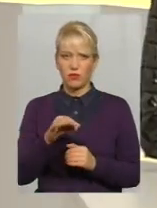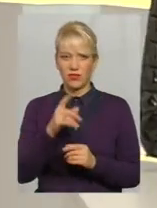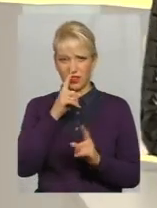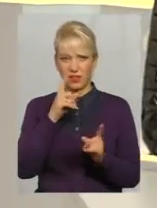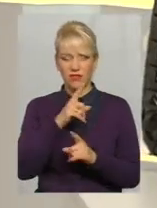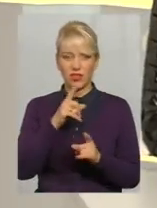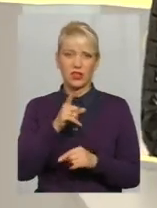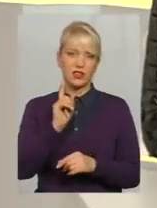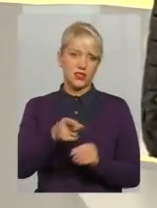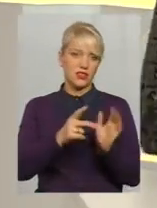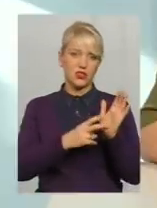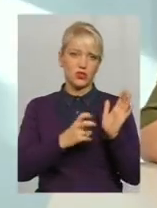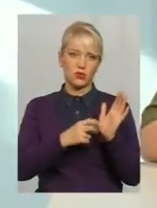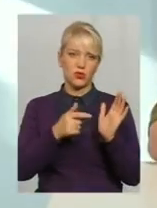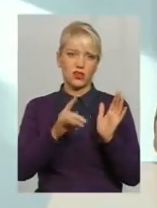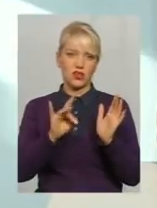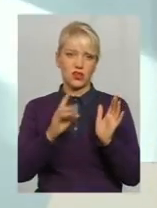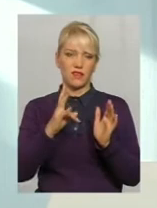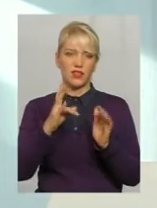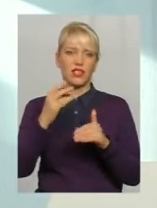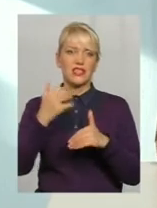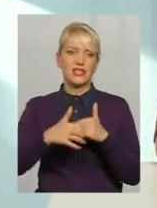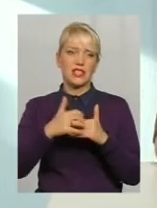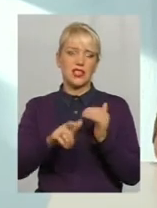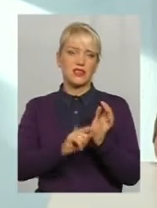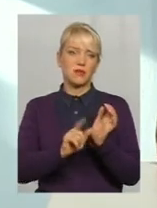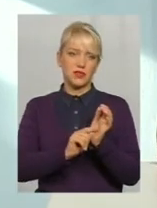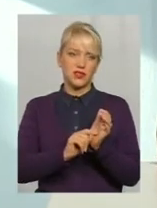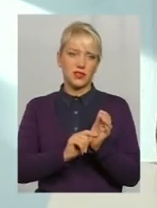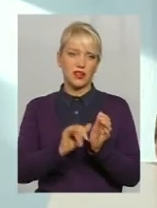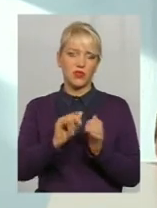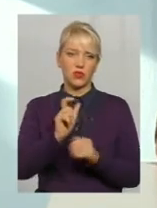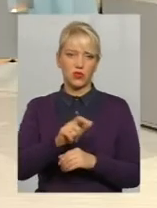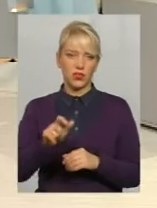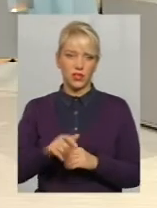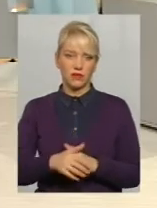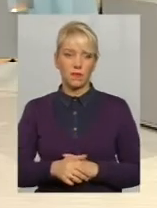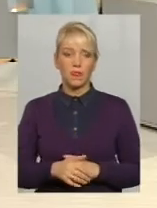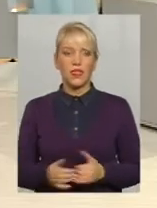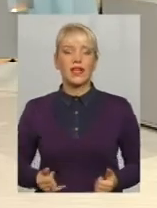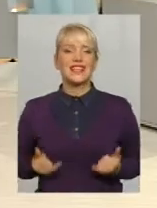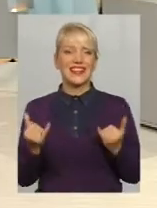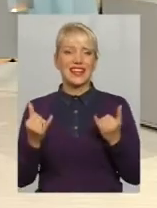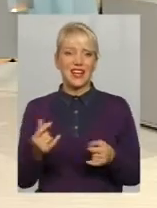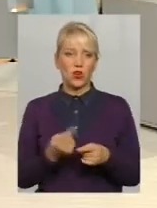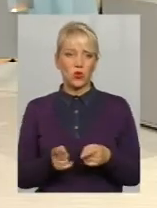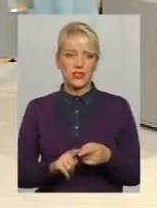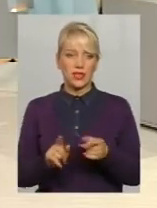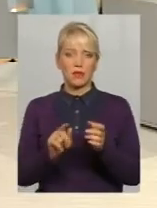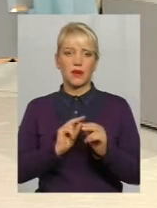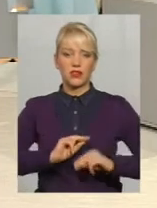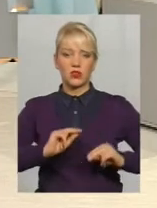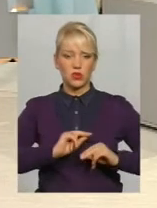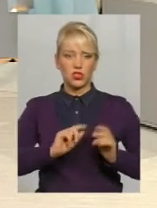невеликі. 1700 люди... гривень, у нас середня пенсія в області 1700 гривень. Ольга Сергіївна, для цих працюючих